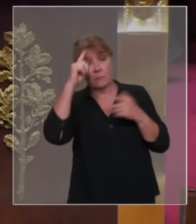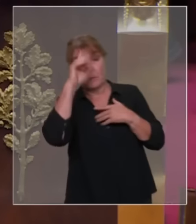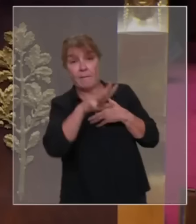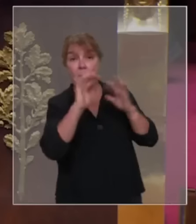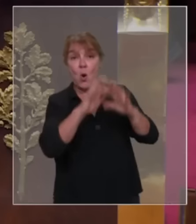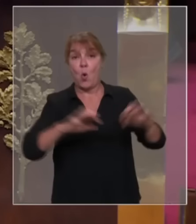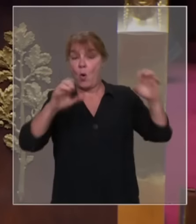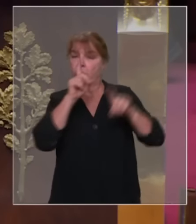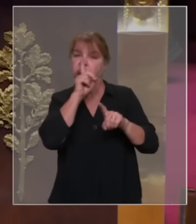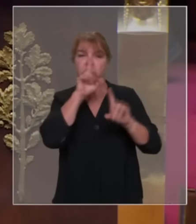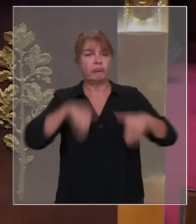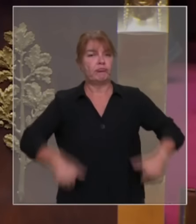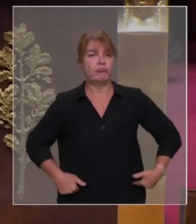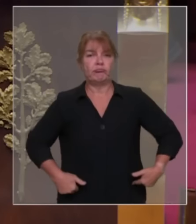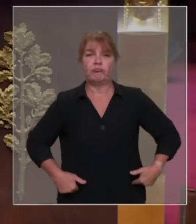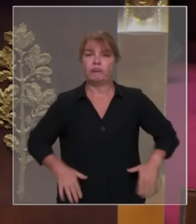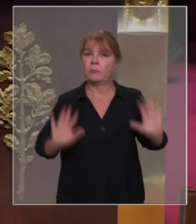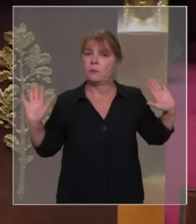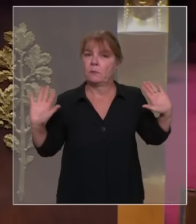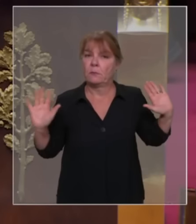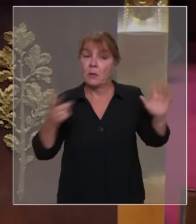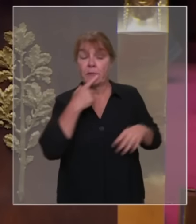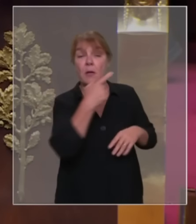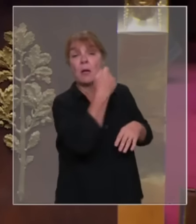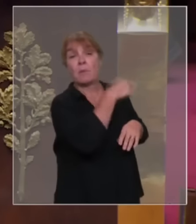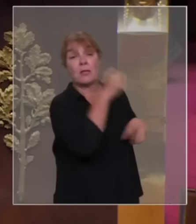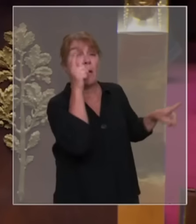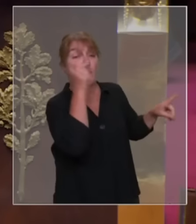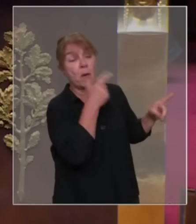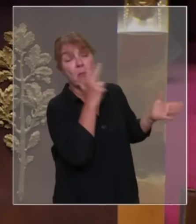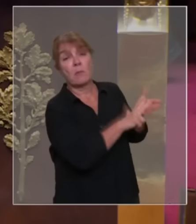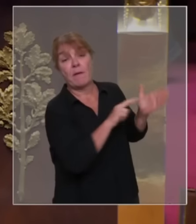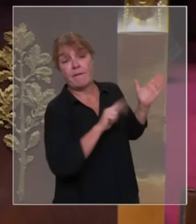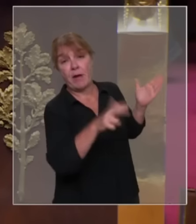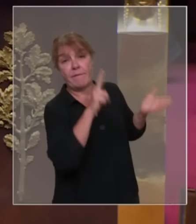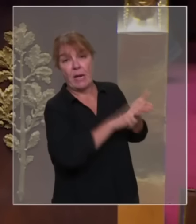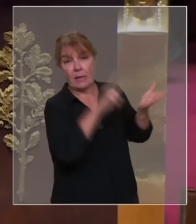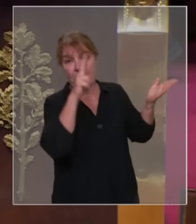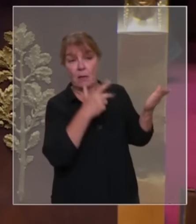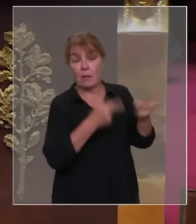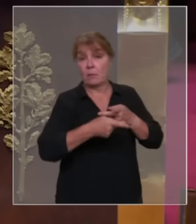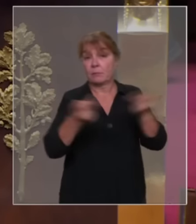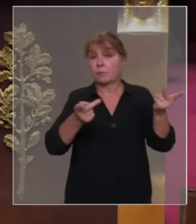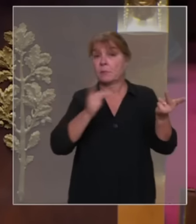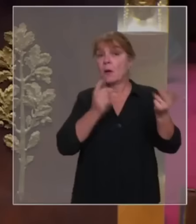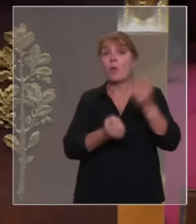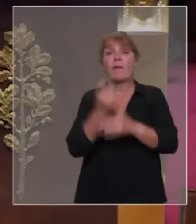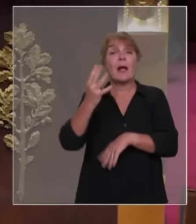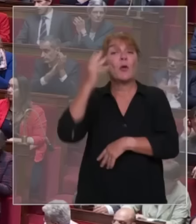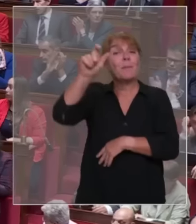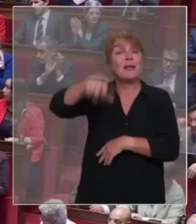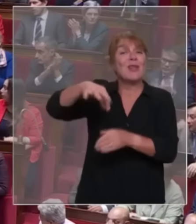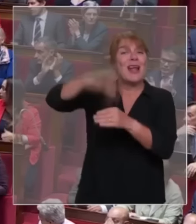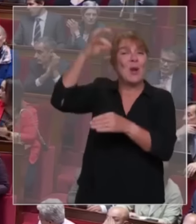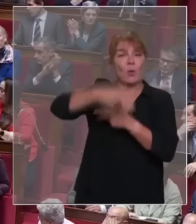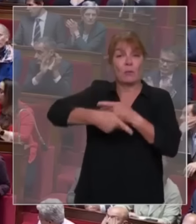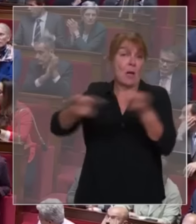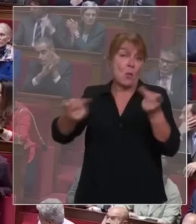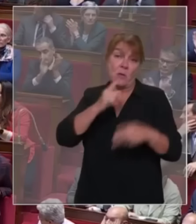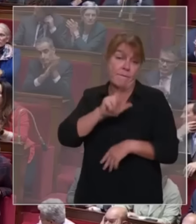Congrès, comme le confirmera le Président de la République aux élus de Nouvelle-Calédonie,